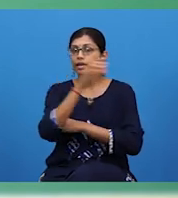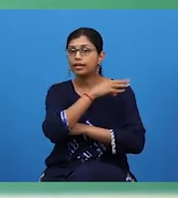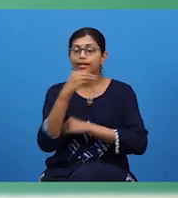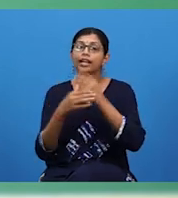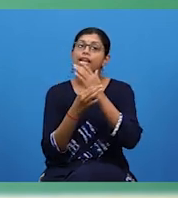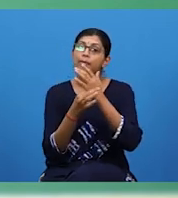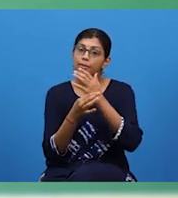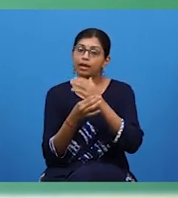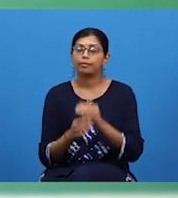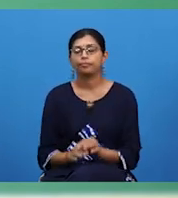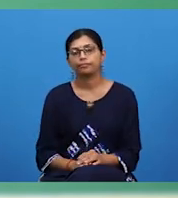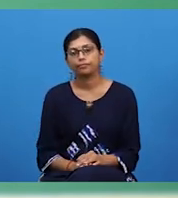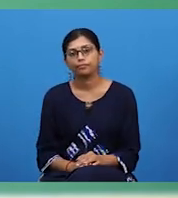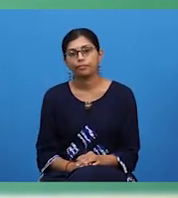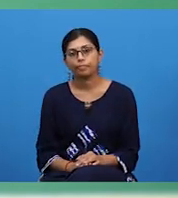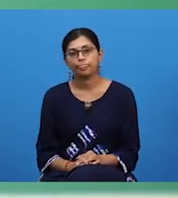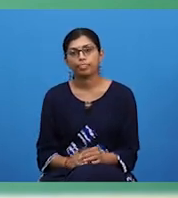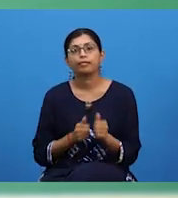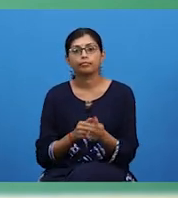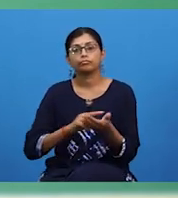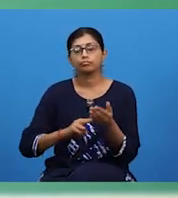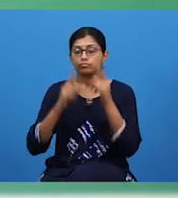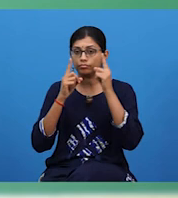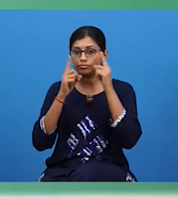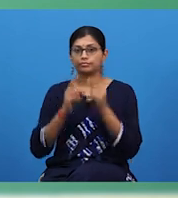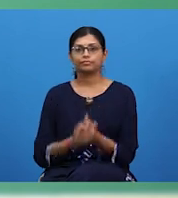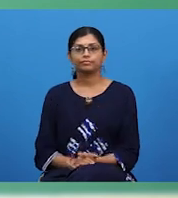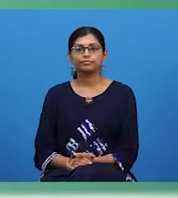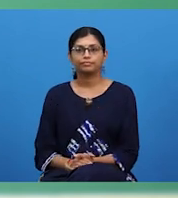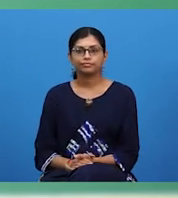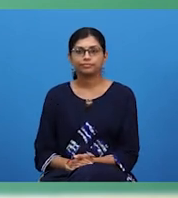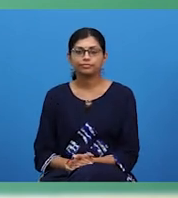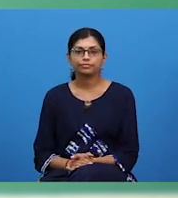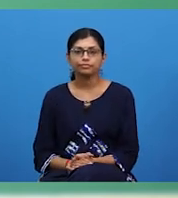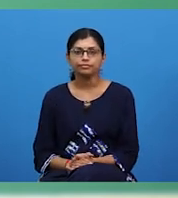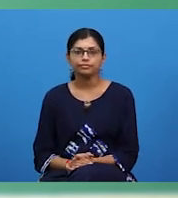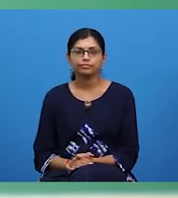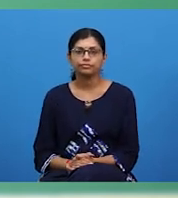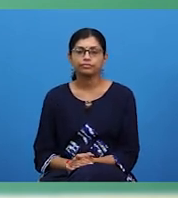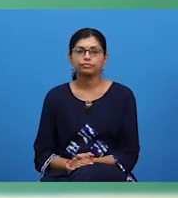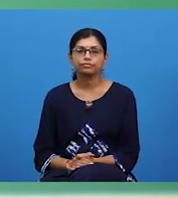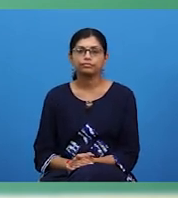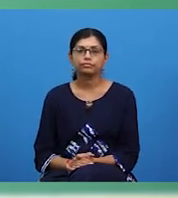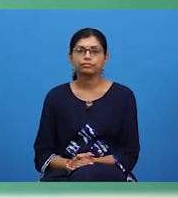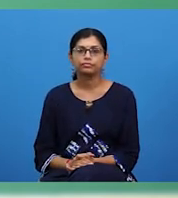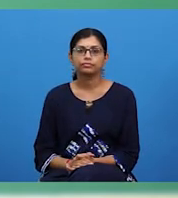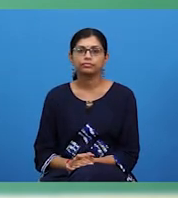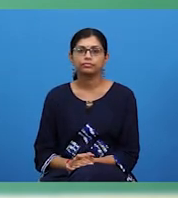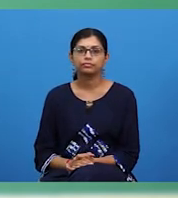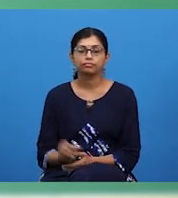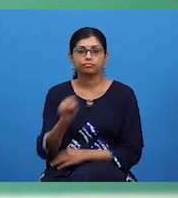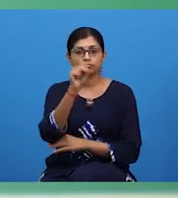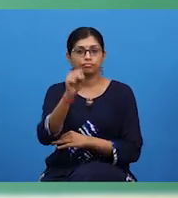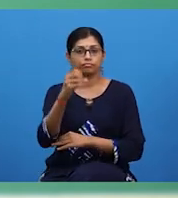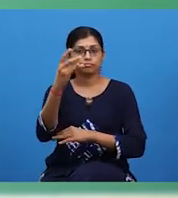Enzim lipase pula akan mencernakan lemak menjadi asid lemak dan glycerol. Proses penyiapan makanan